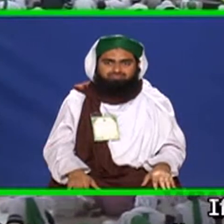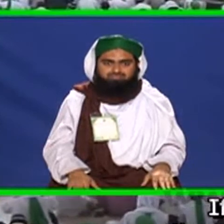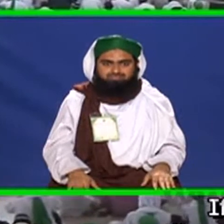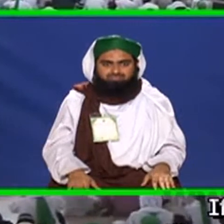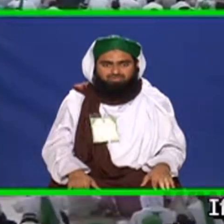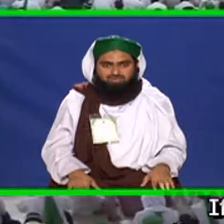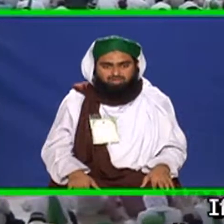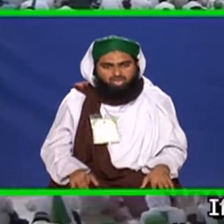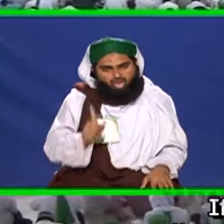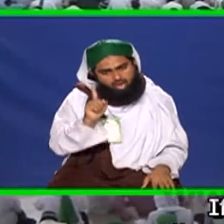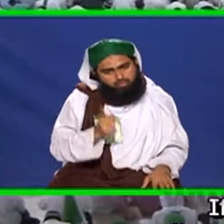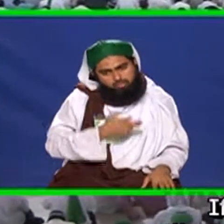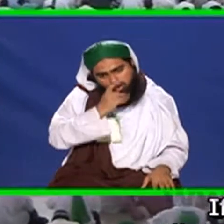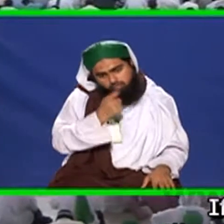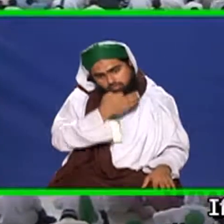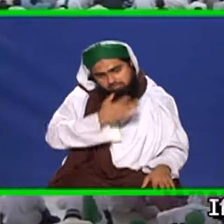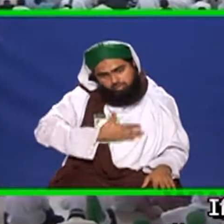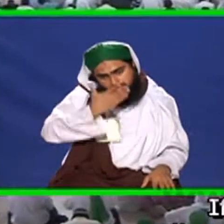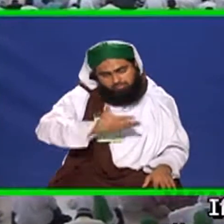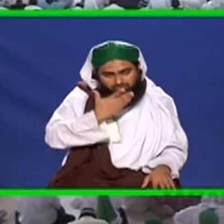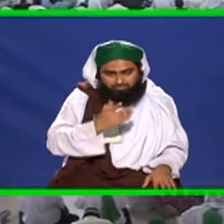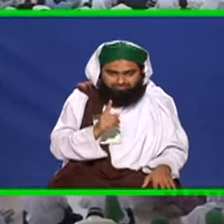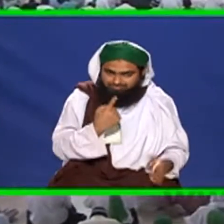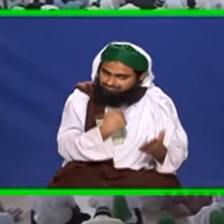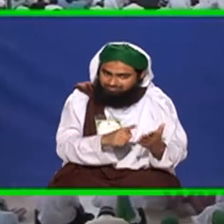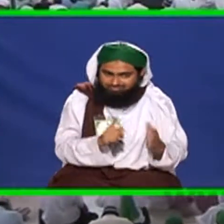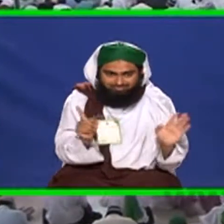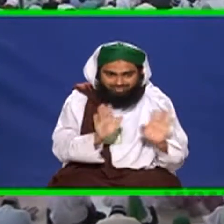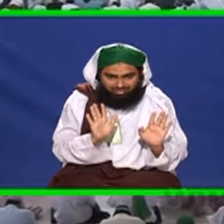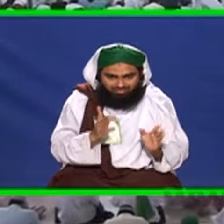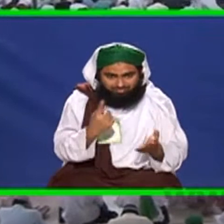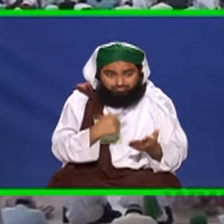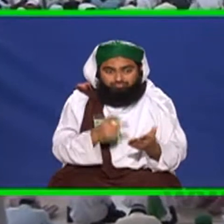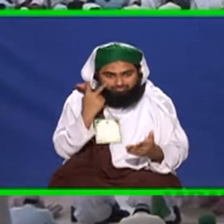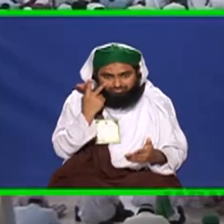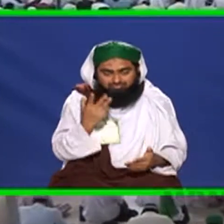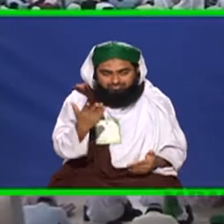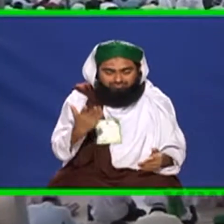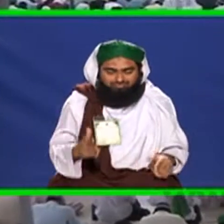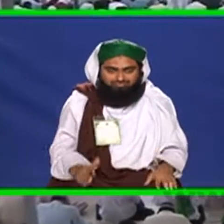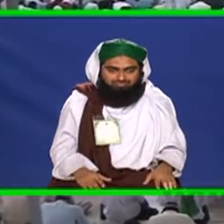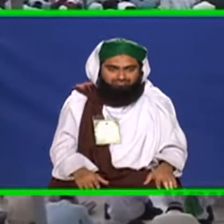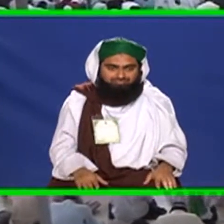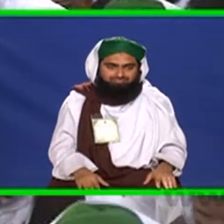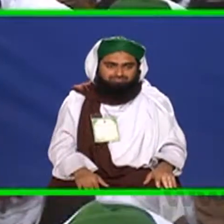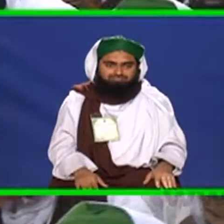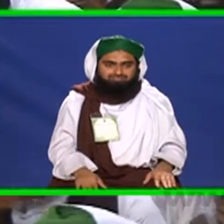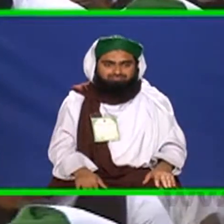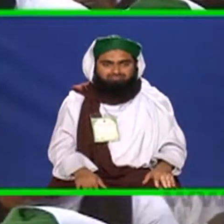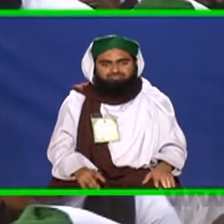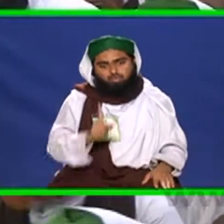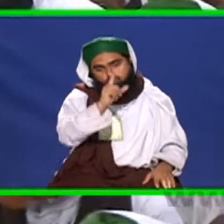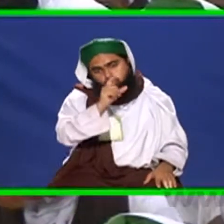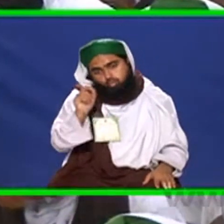एक बार सुभान अल्लाह पढ़ लें तो हज का सवाब मिलेगा। सही है ना? सही है ना? देखो मैं कई लोगों ने कहा दिया एक बार